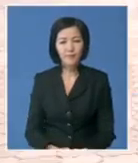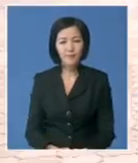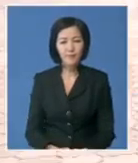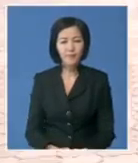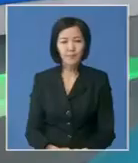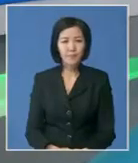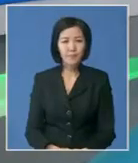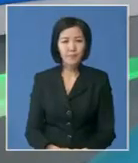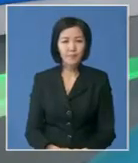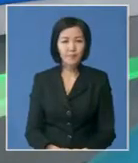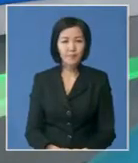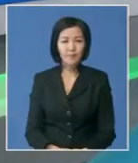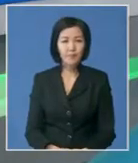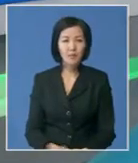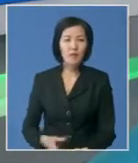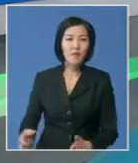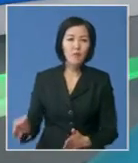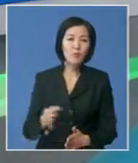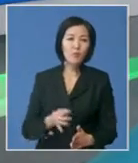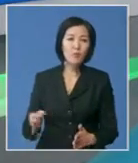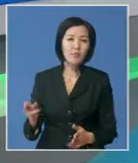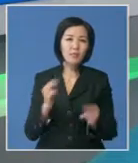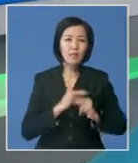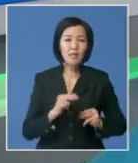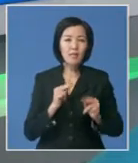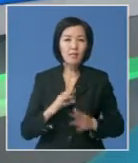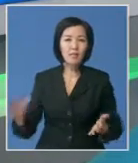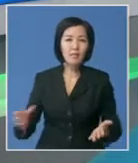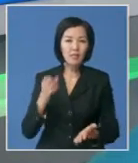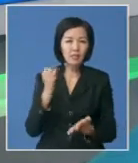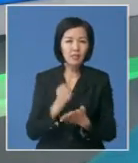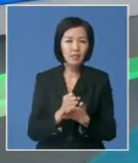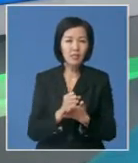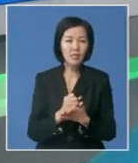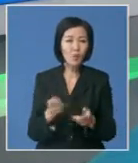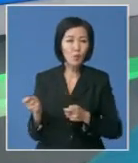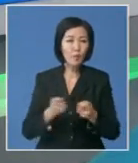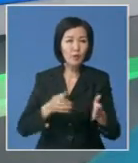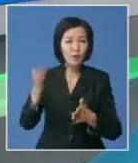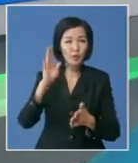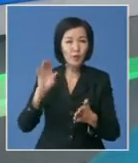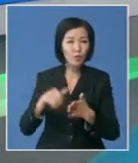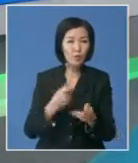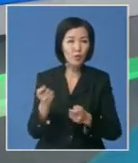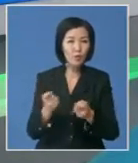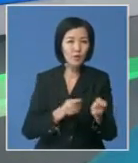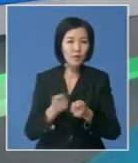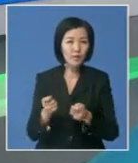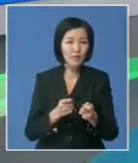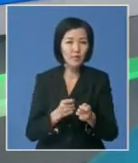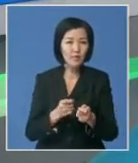лицу в области кадровые назначения отныне в управления образования новый руководитель